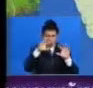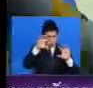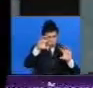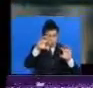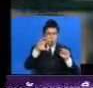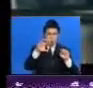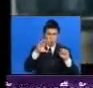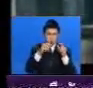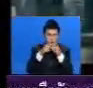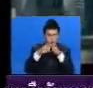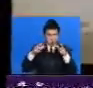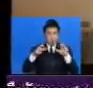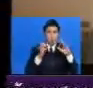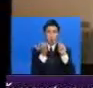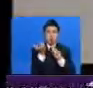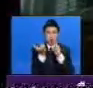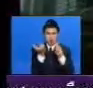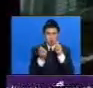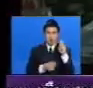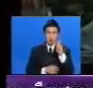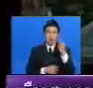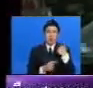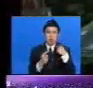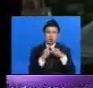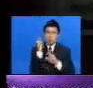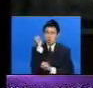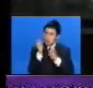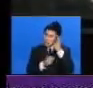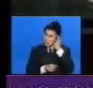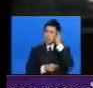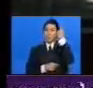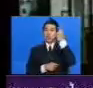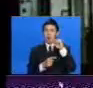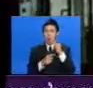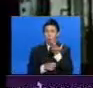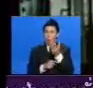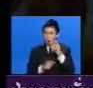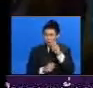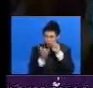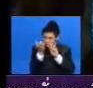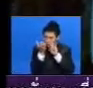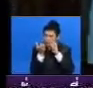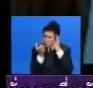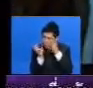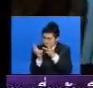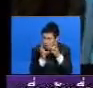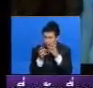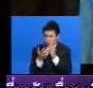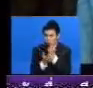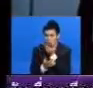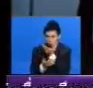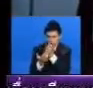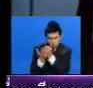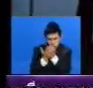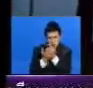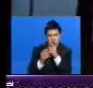ด้วยเหตุนี้รัฐมนตรีต่างประเทศสิงคโปร์จึงขุดแนวคิดเรียกร้องให้อาเซียนหาทางเชื่อมโยงผลประโยชน์เข้ากับจีนและอินเดีย